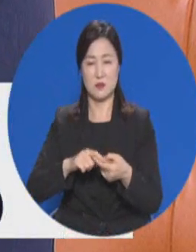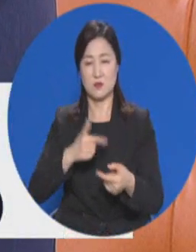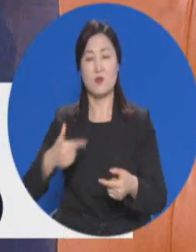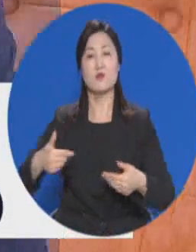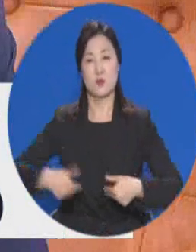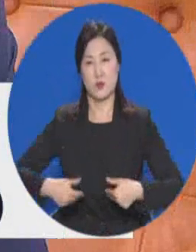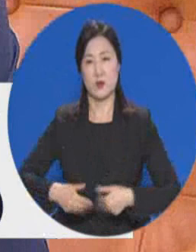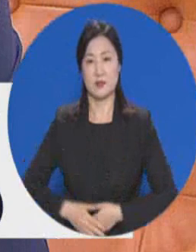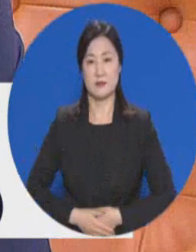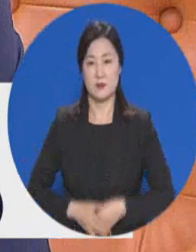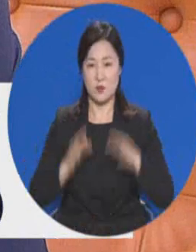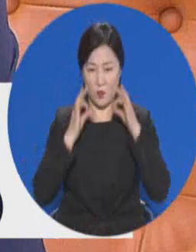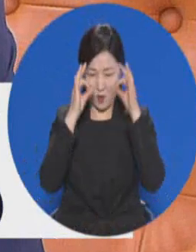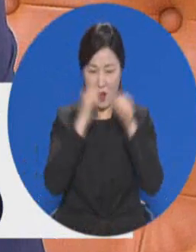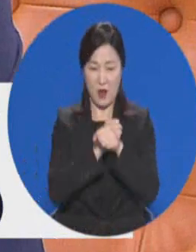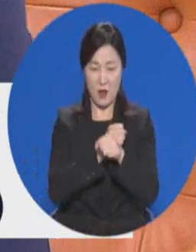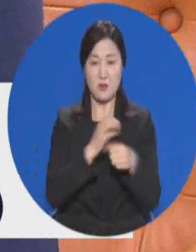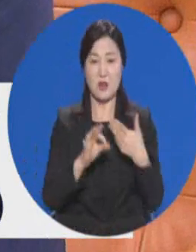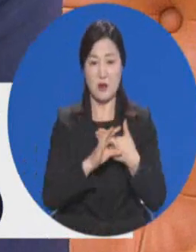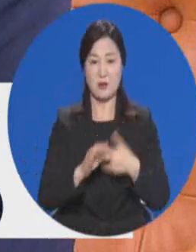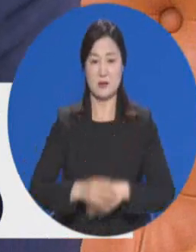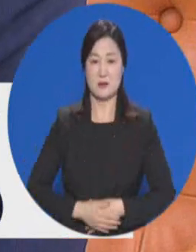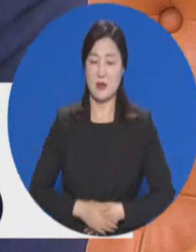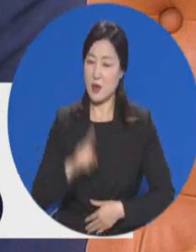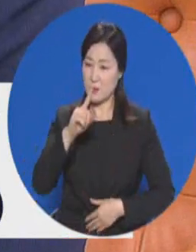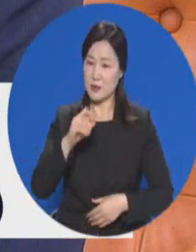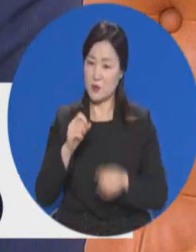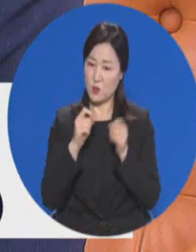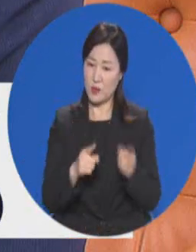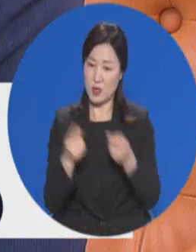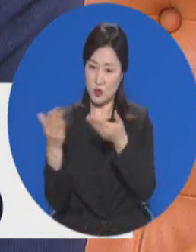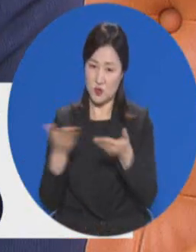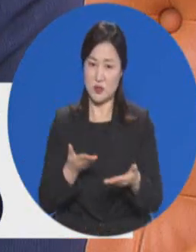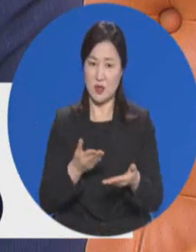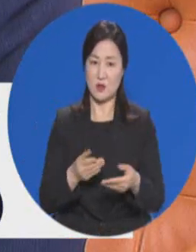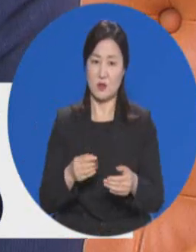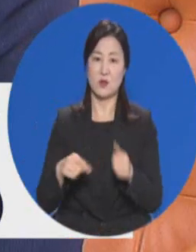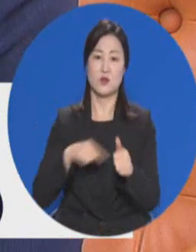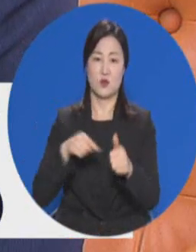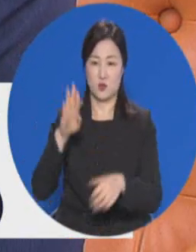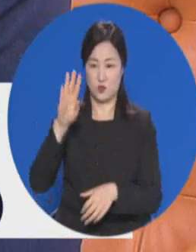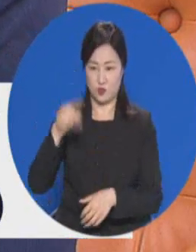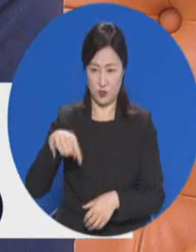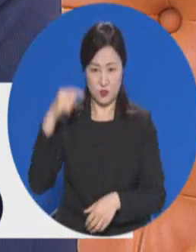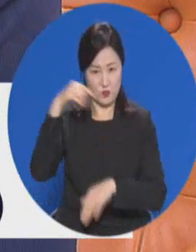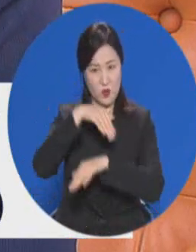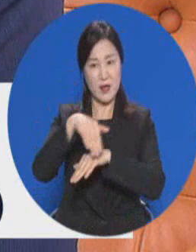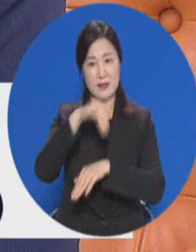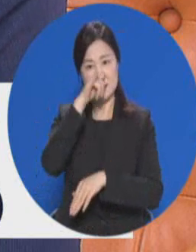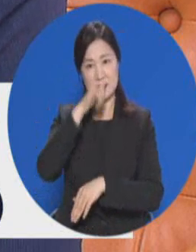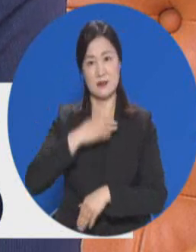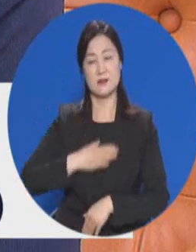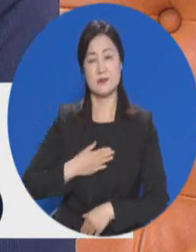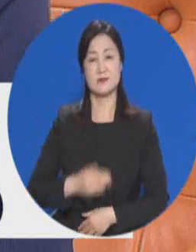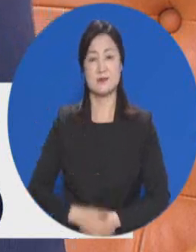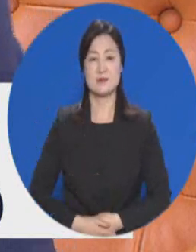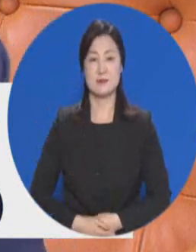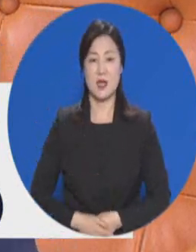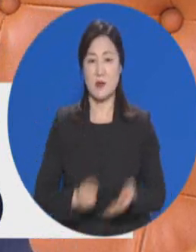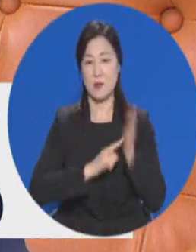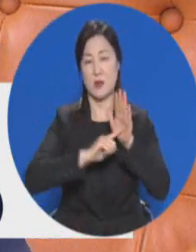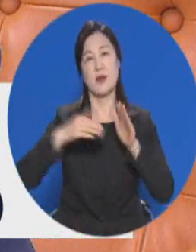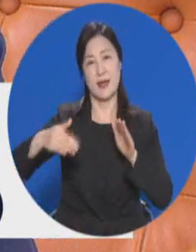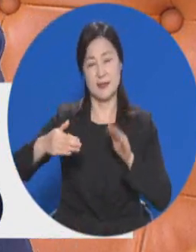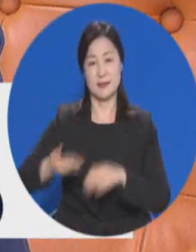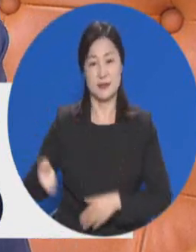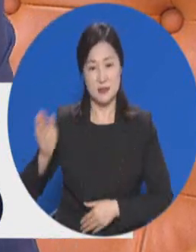절실합니다. 노력이 있다면 한 번쯤 회생의 기회를 주겠다고 하는 것이 이제 교육부 방침으로 알고 있습니다. 아직 발표는 안